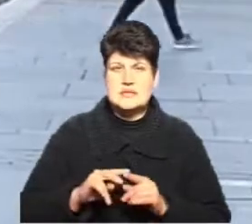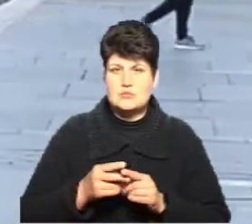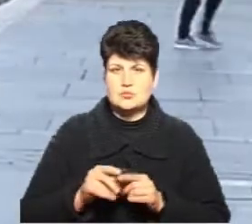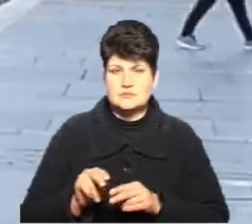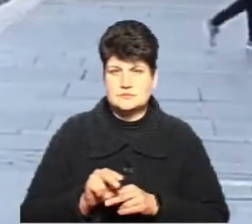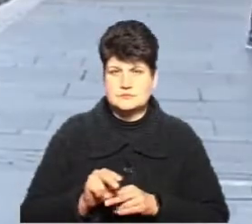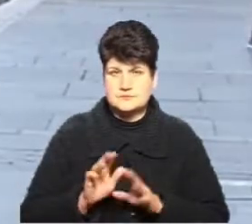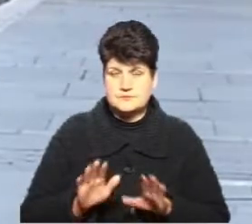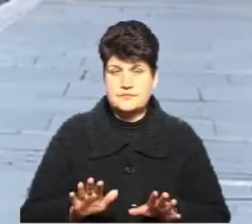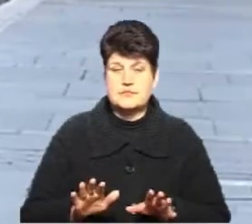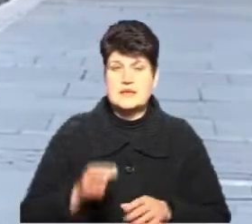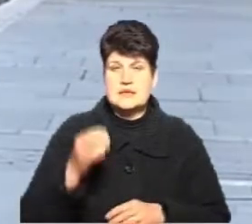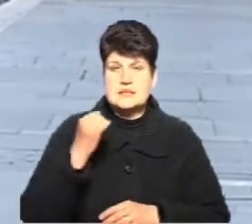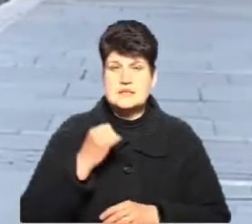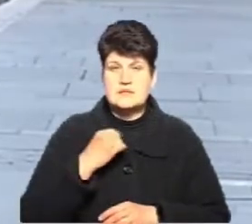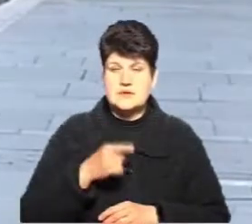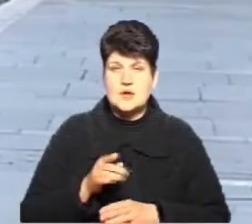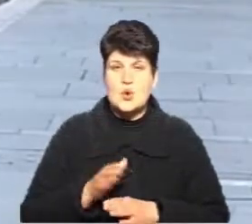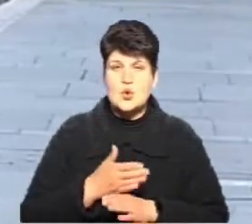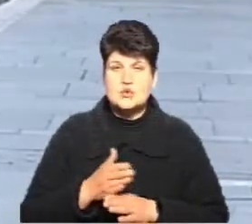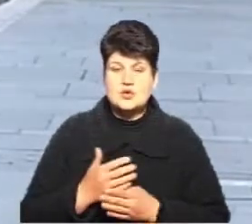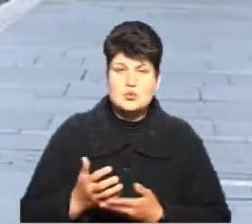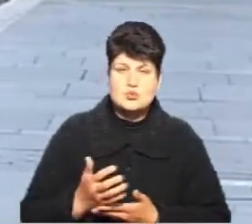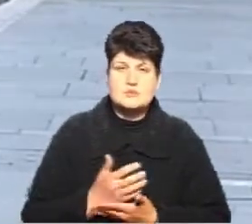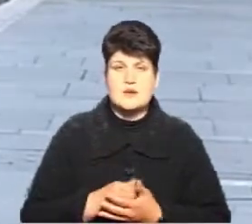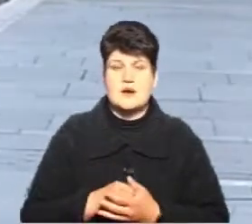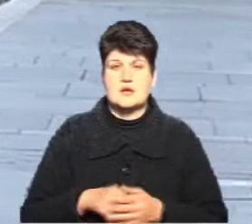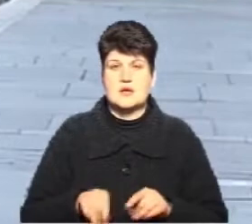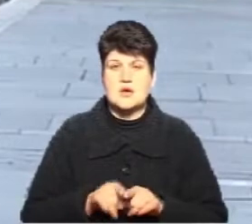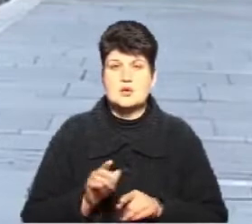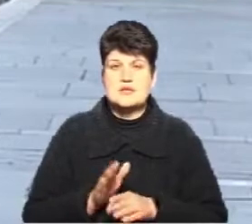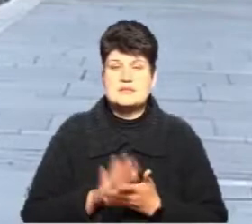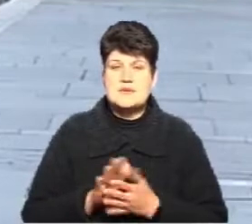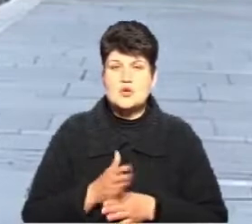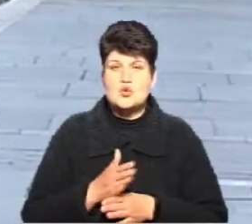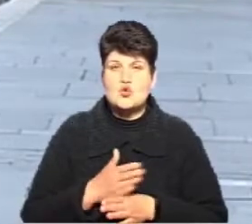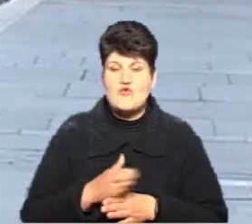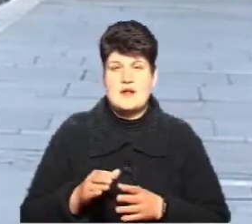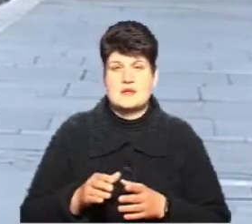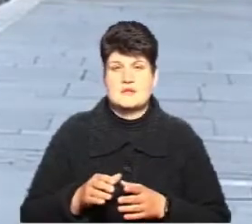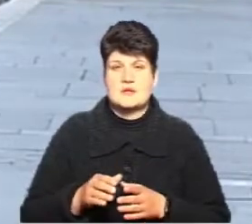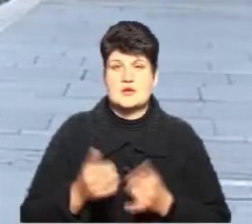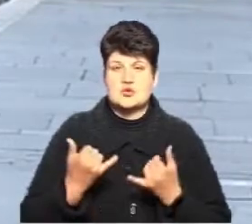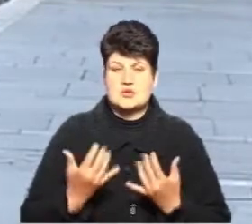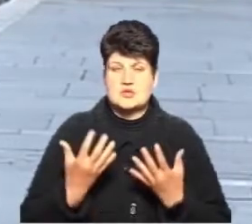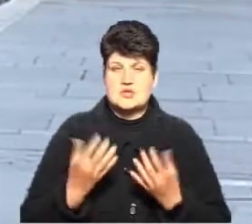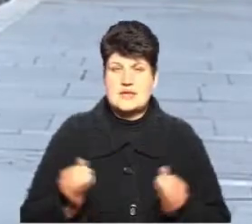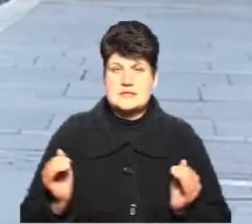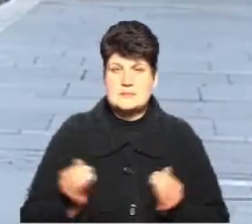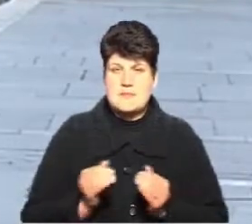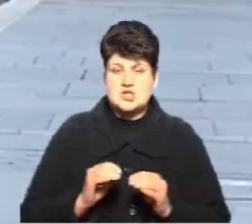Завдяки роздільному збиранню і також сміттєсортувальним лініям на сьогодні ми зменшили об'єм накопичення